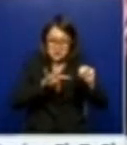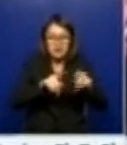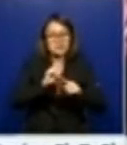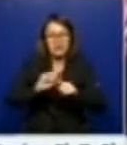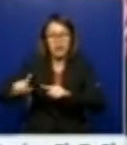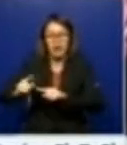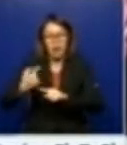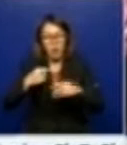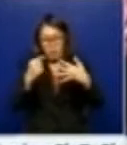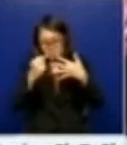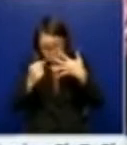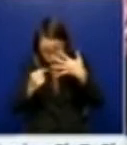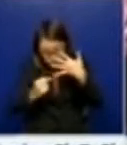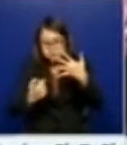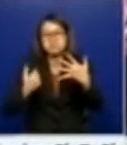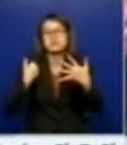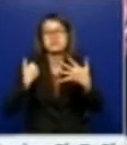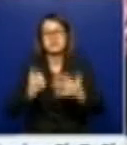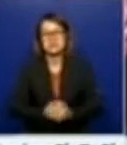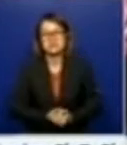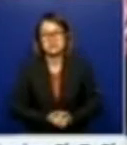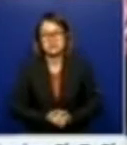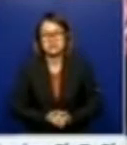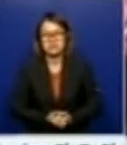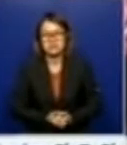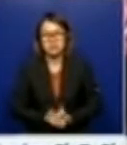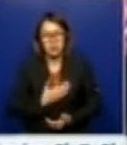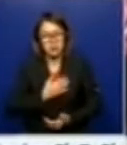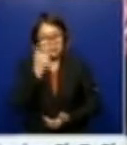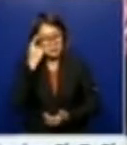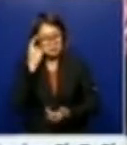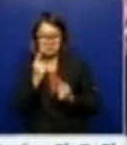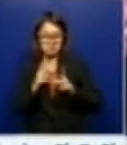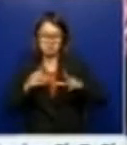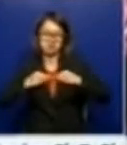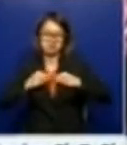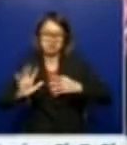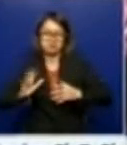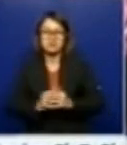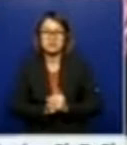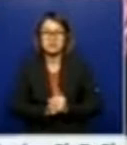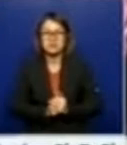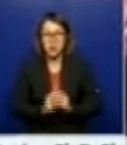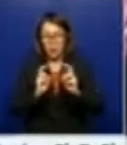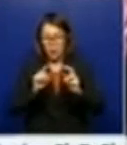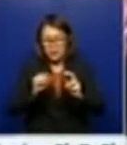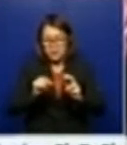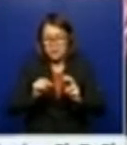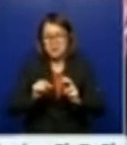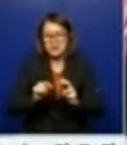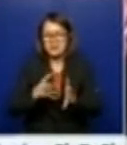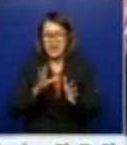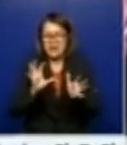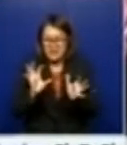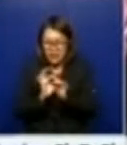อะไรก็แล้วแต่จำนวนมากมายแบบนี้เหรอครับซึ่งผมไม่เห็นด้วยว่าเรื่องนี้มันเป็นกระบวน